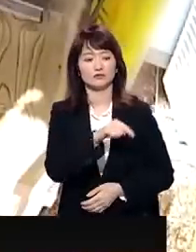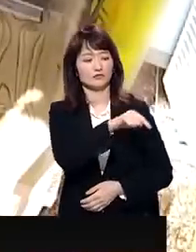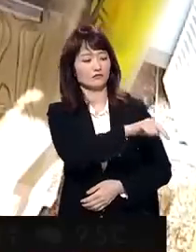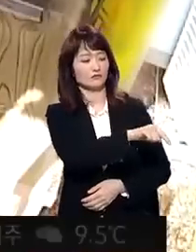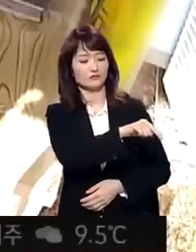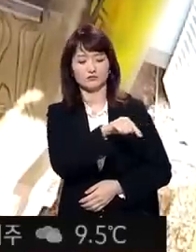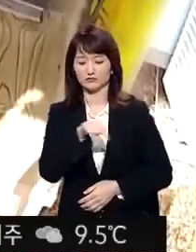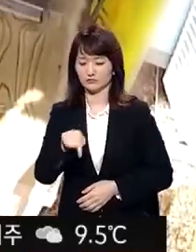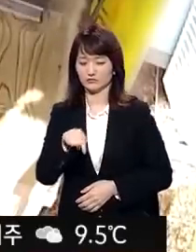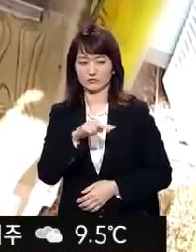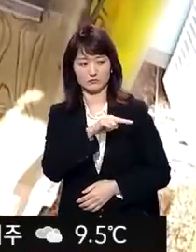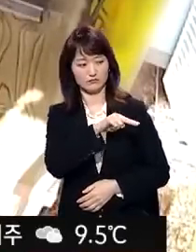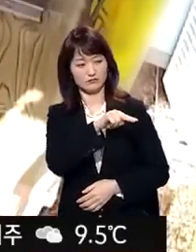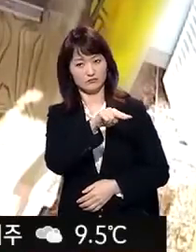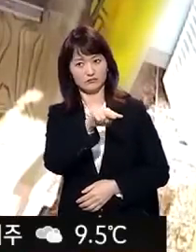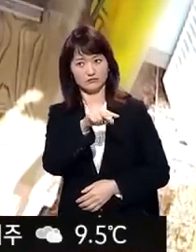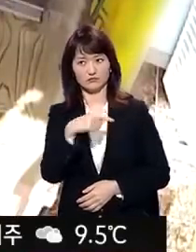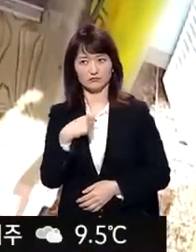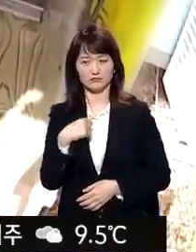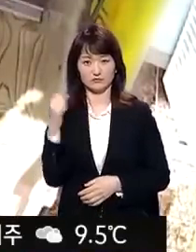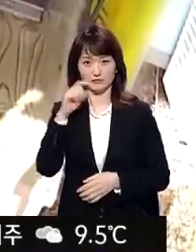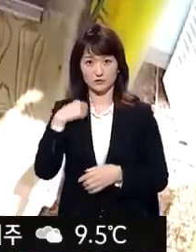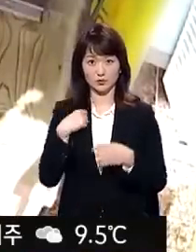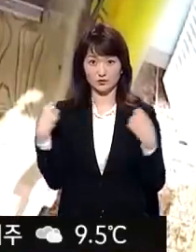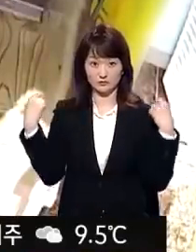보죠. 갑자기 옷을 입고